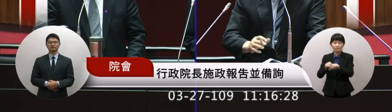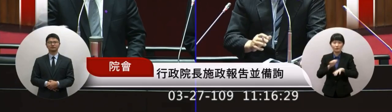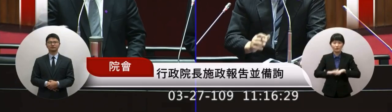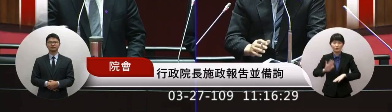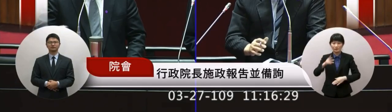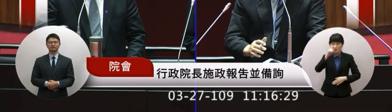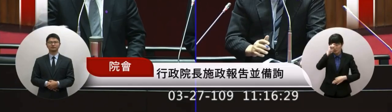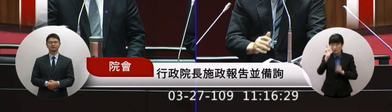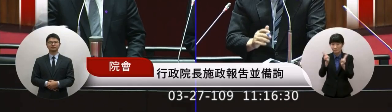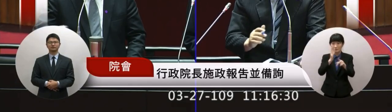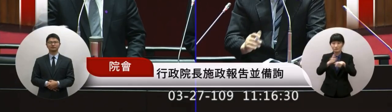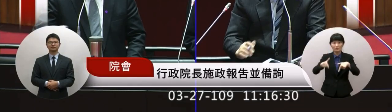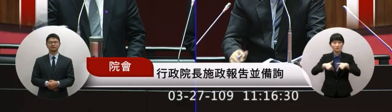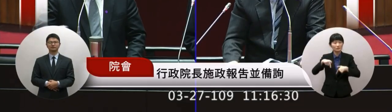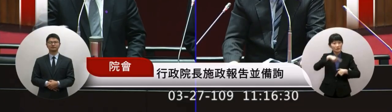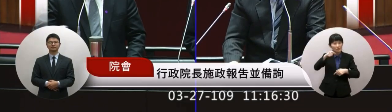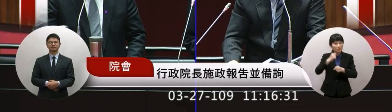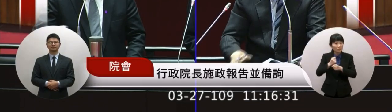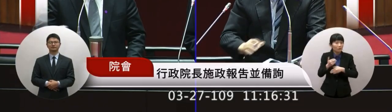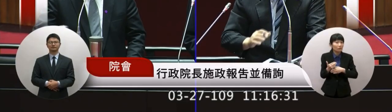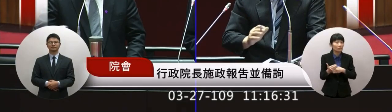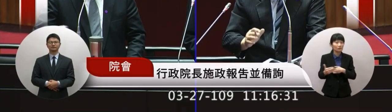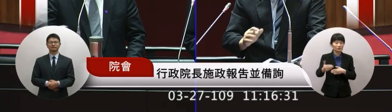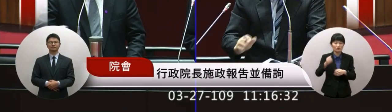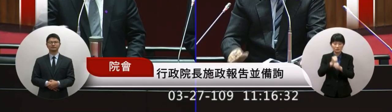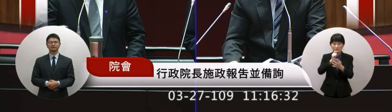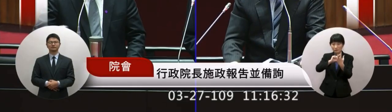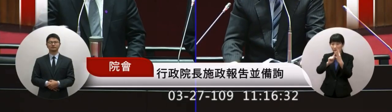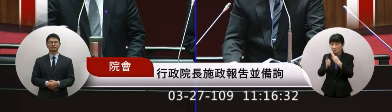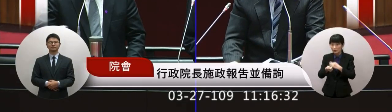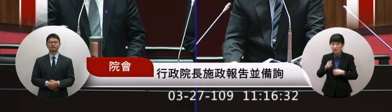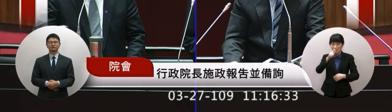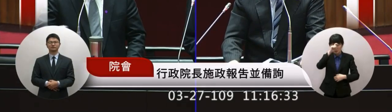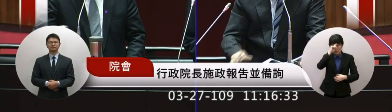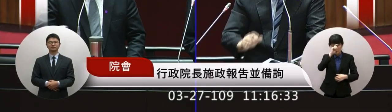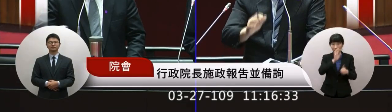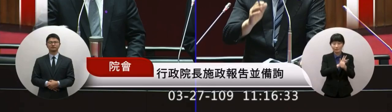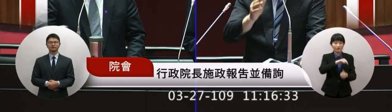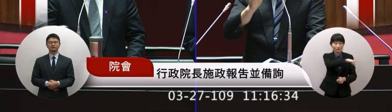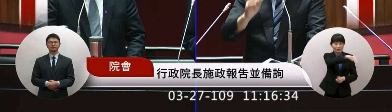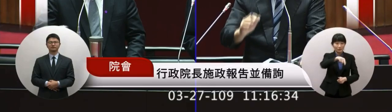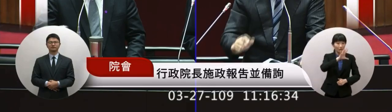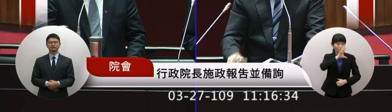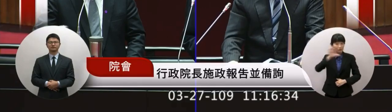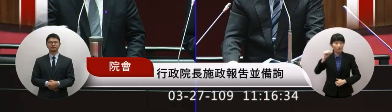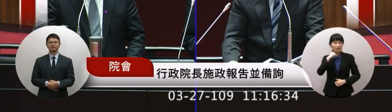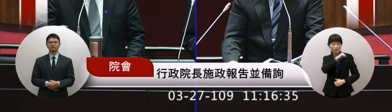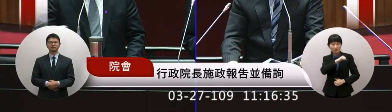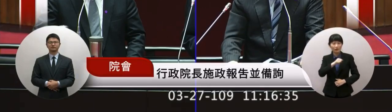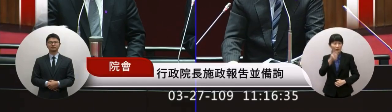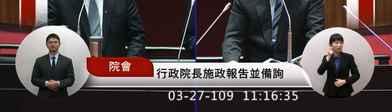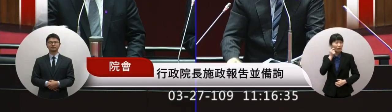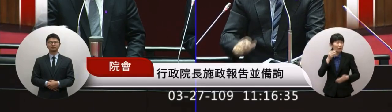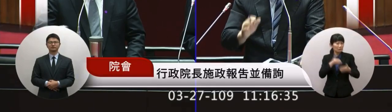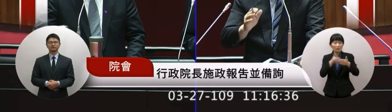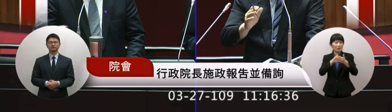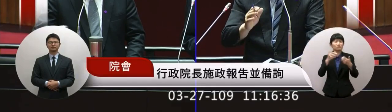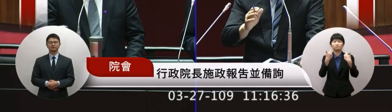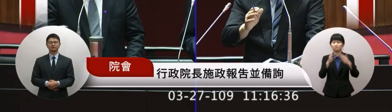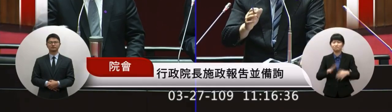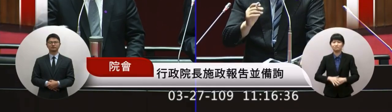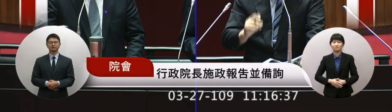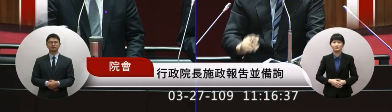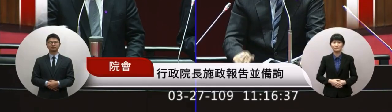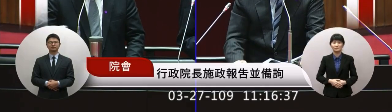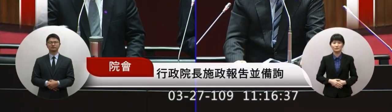指挥中心的做法不要让民众在返家之路啊，哦，这个困难重重哦。因为上